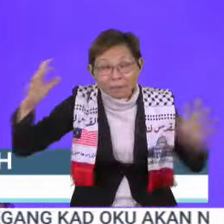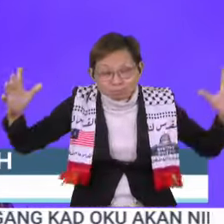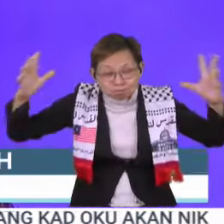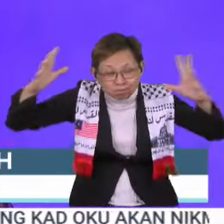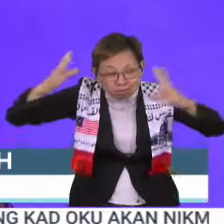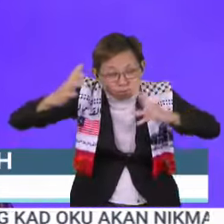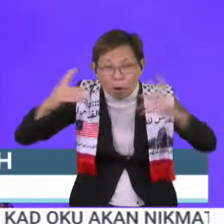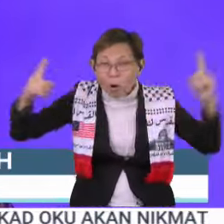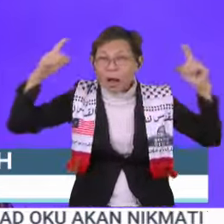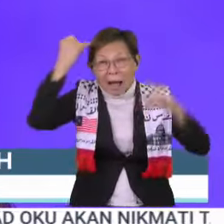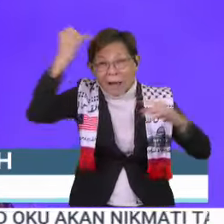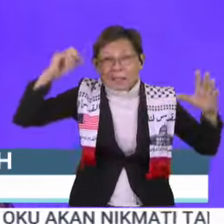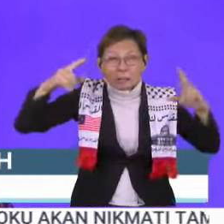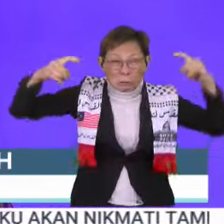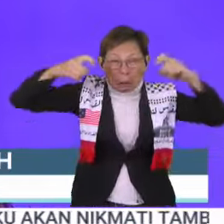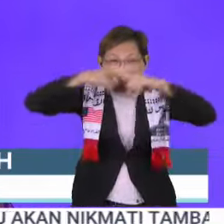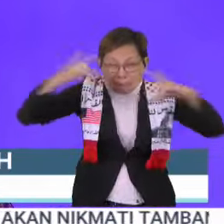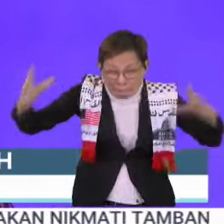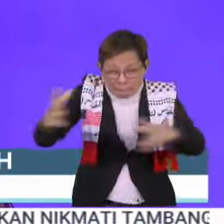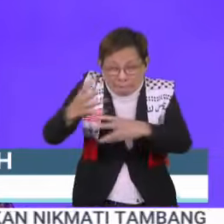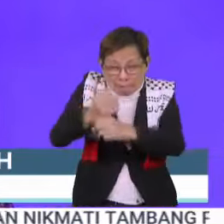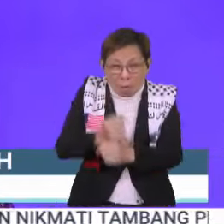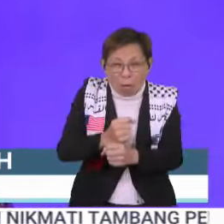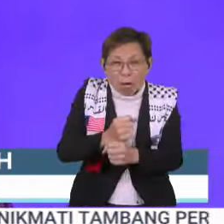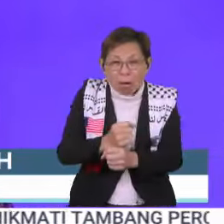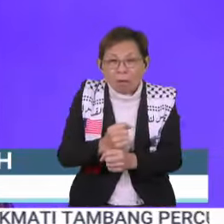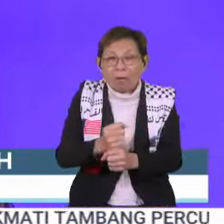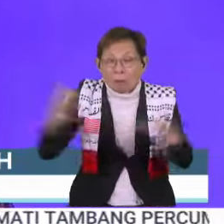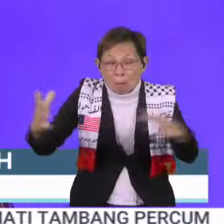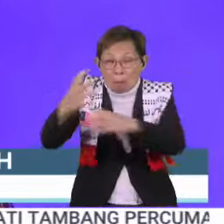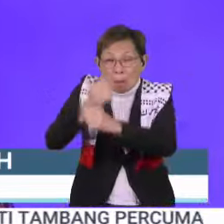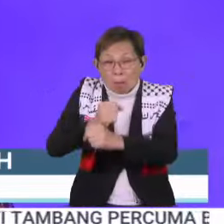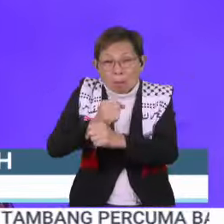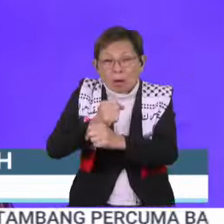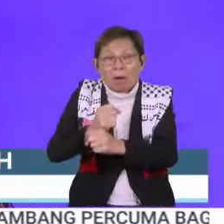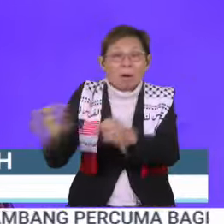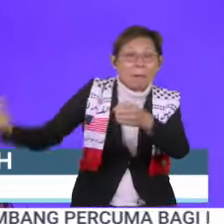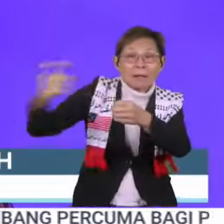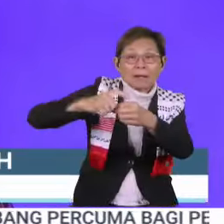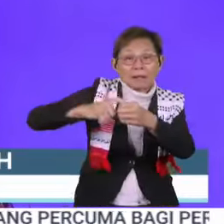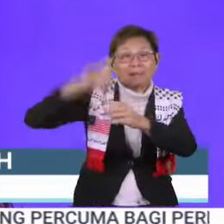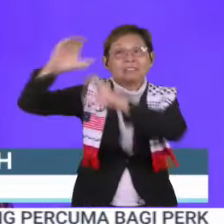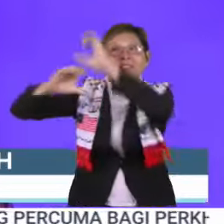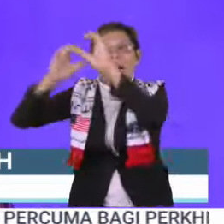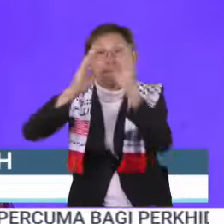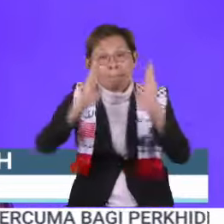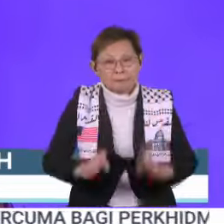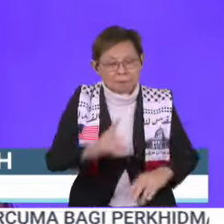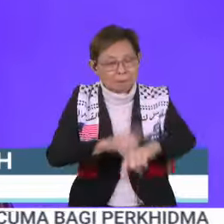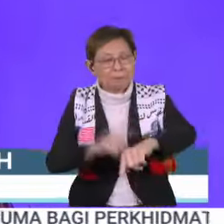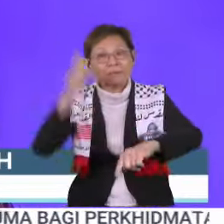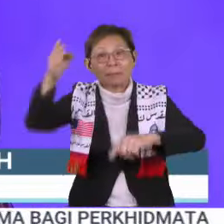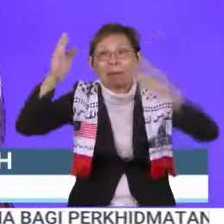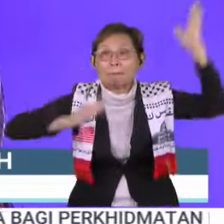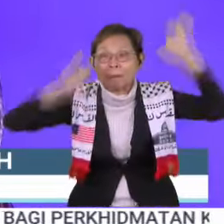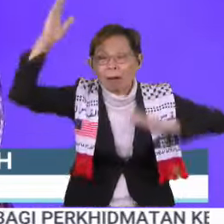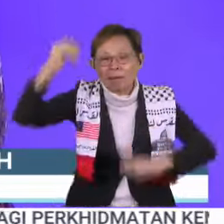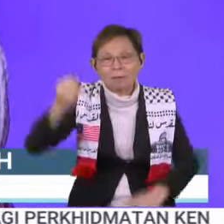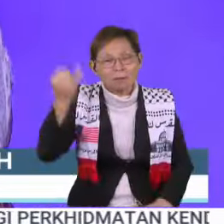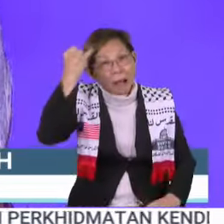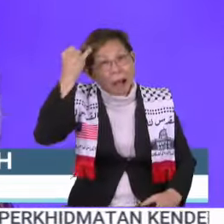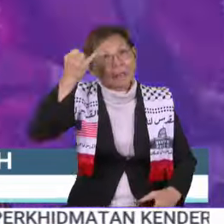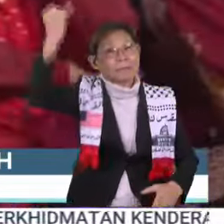kompleks. Merumuskan soal cita-cita bangsa, masa depan negara,